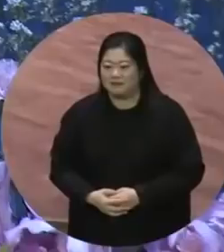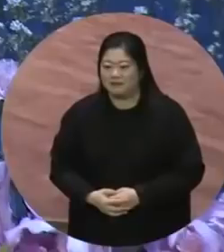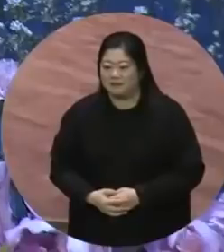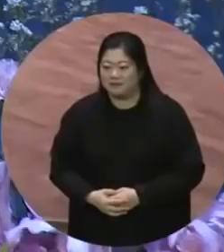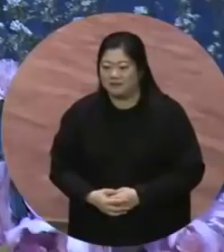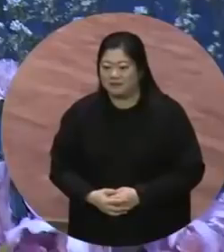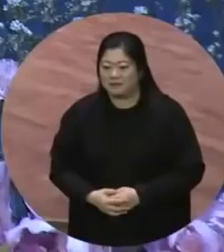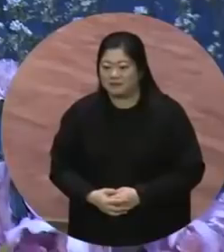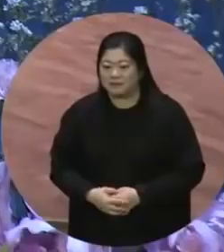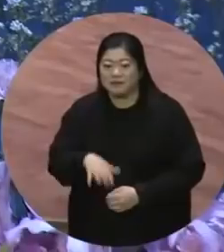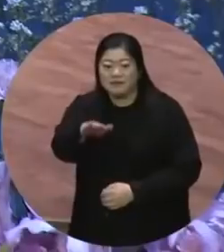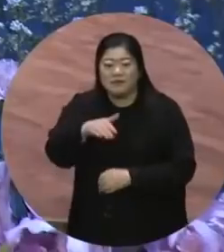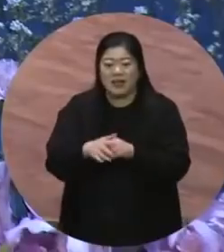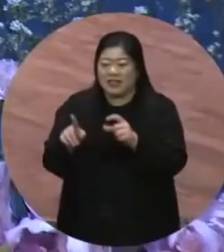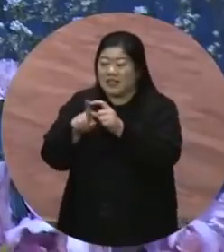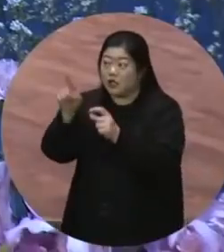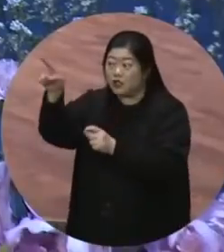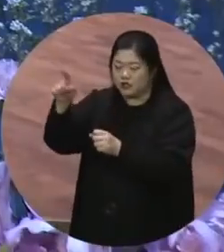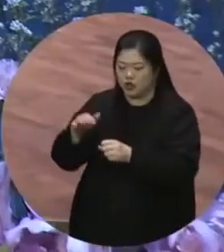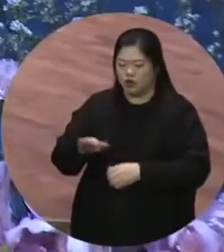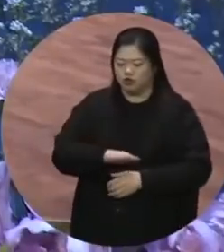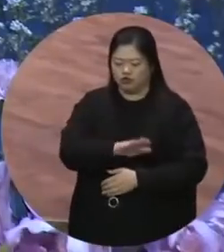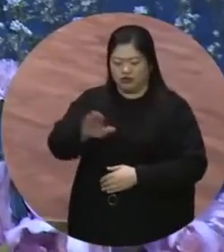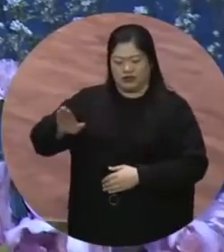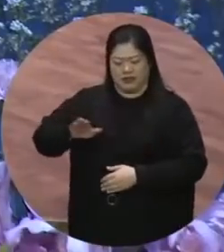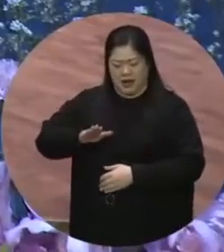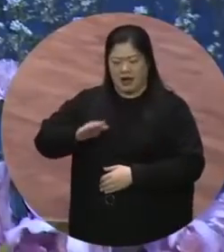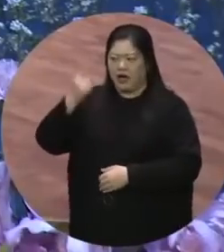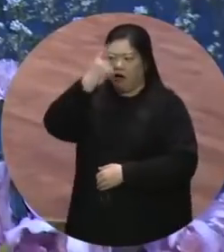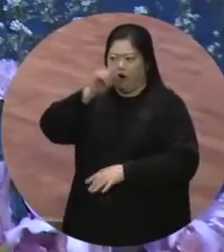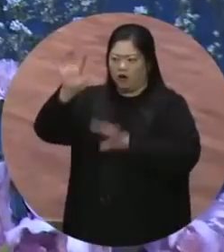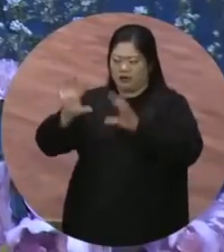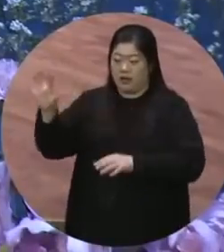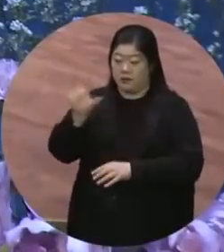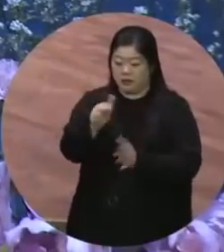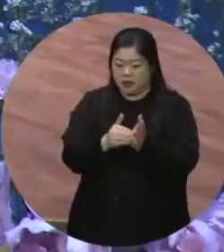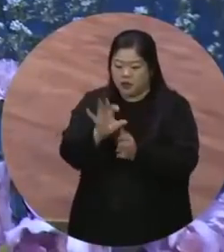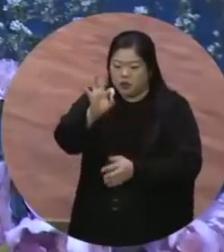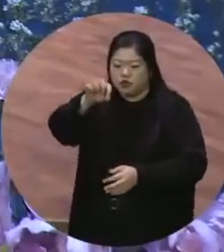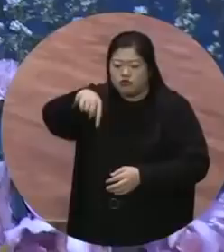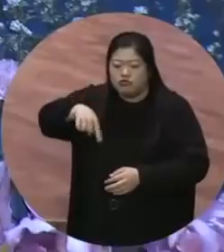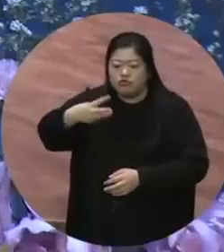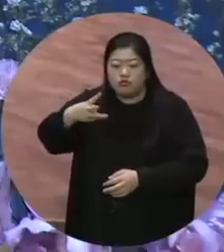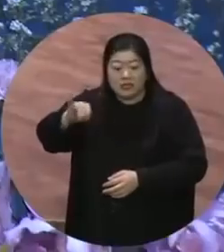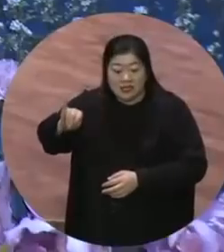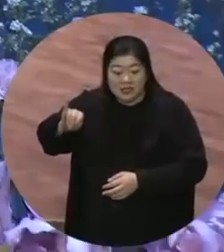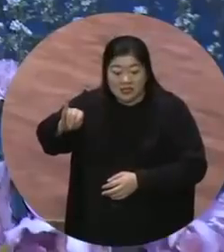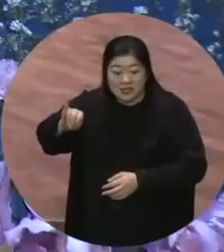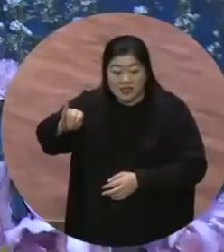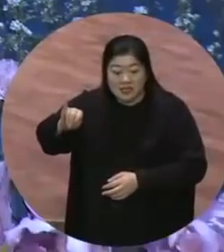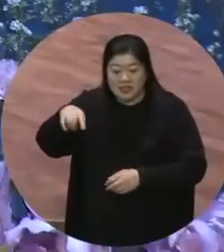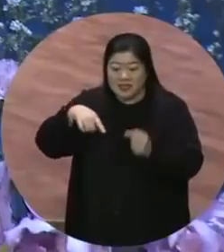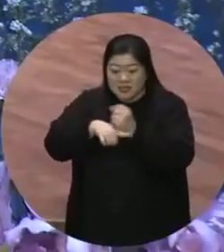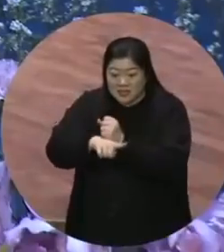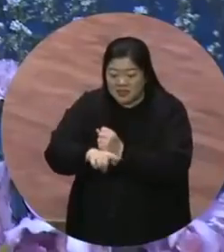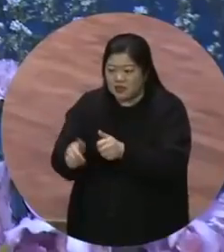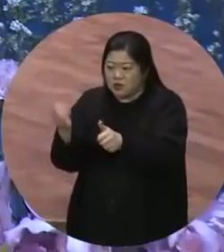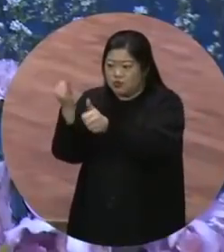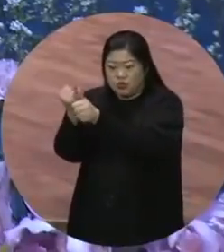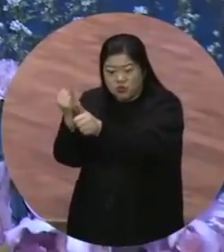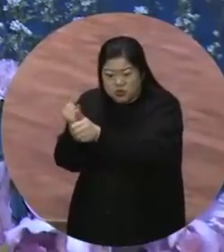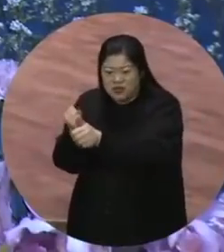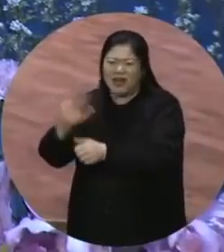여기서 말하는 우리가라는 이 복수, 우리가라는 이 말은요, 아버지, 어머니가